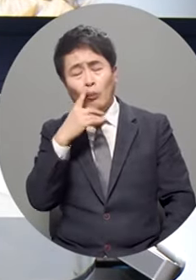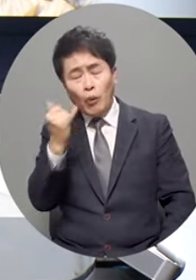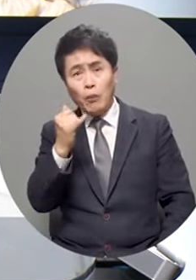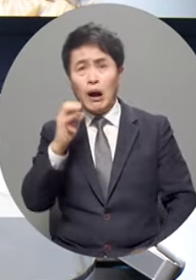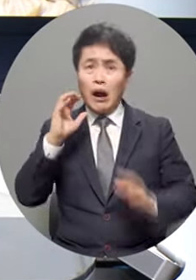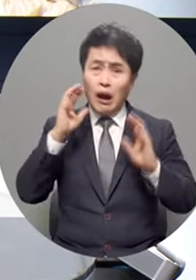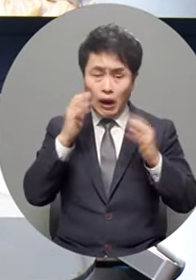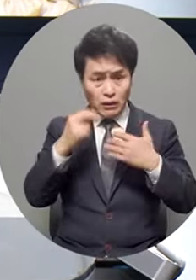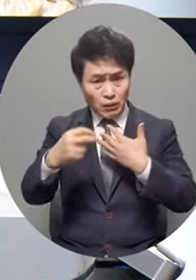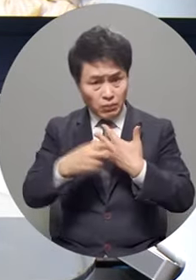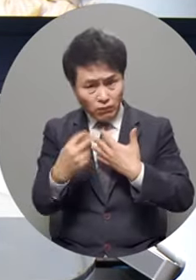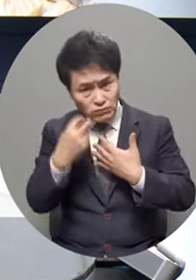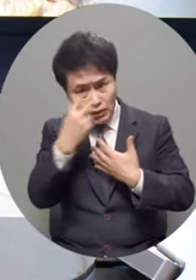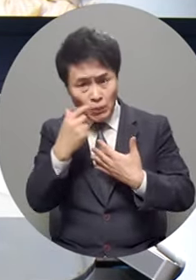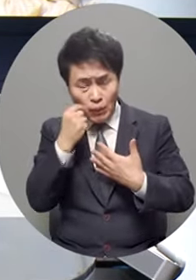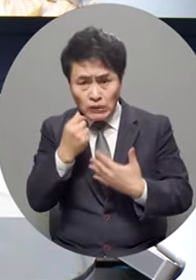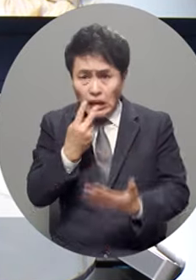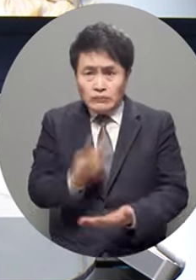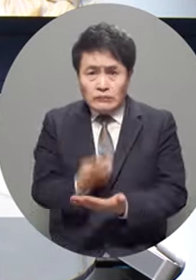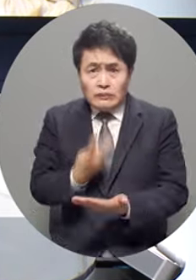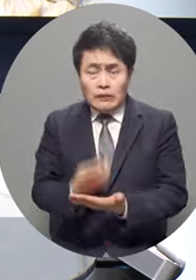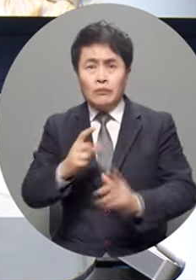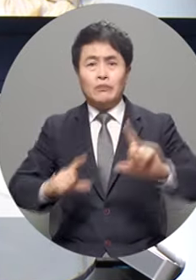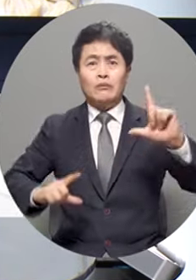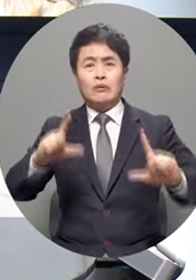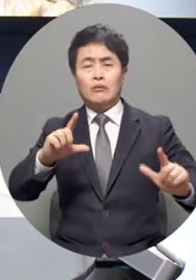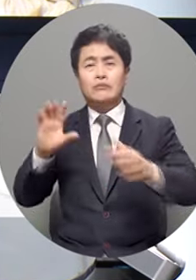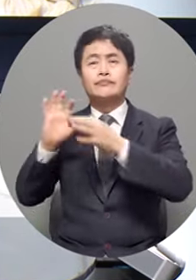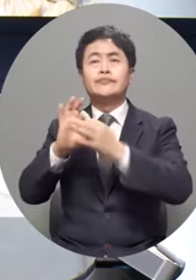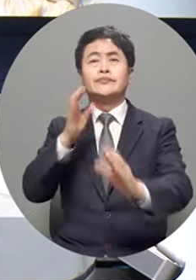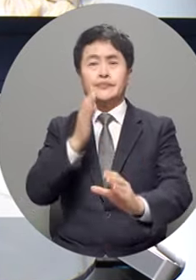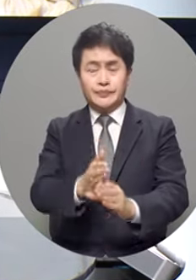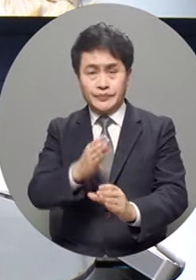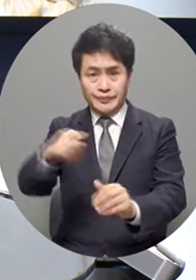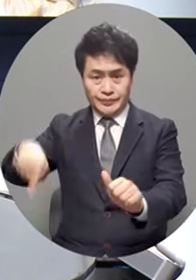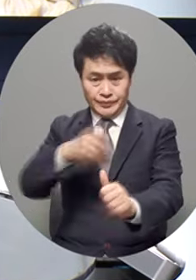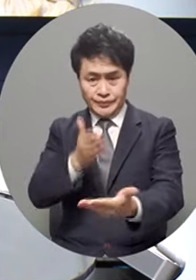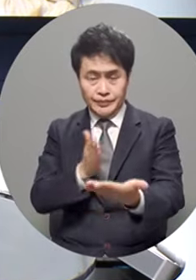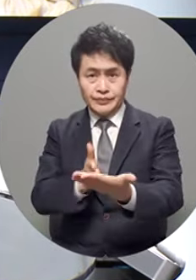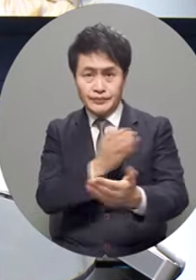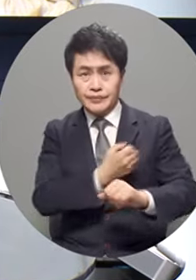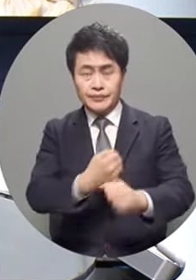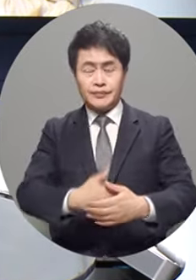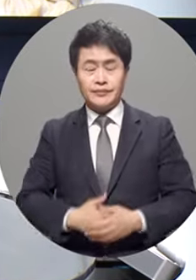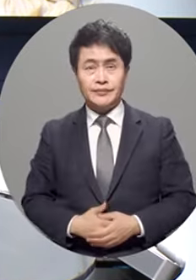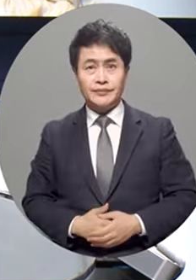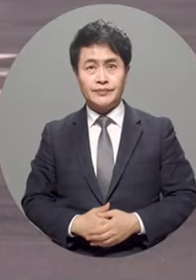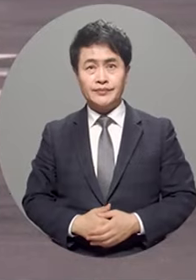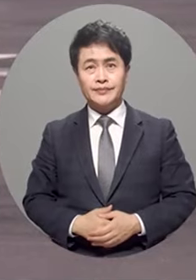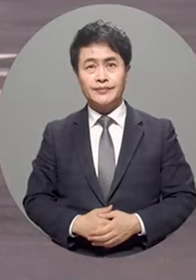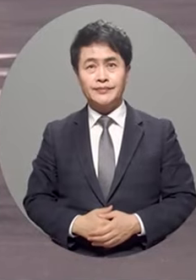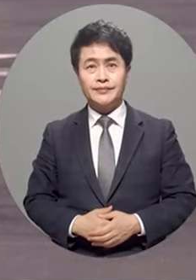못하는 건 아닐까 발을 동동 구르는 모습들이 이어졌습니다. 이어서 재은효 기자입니다.